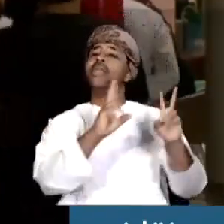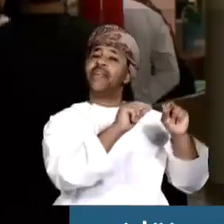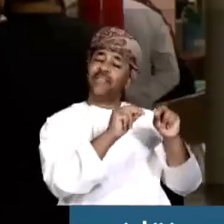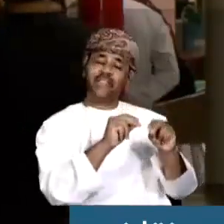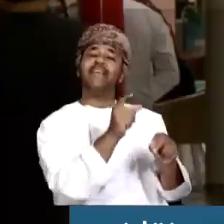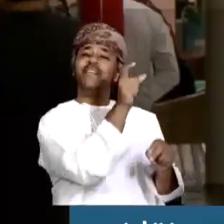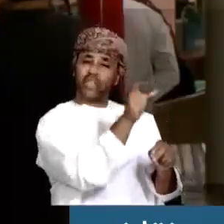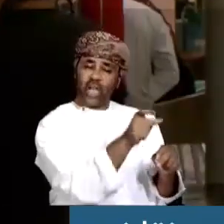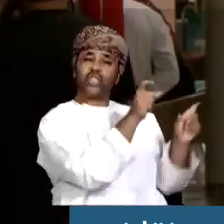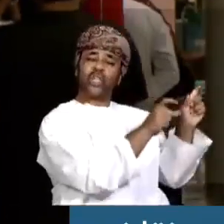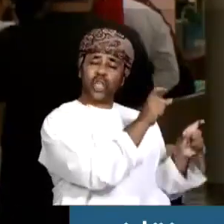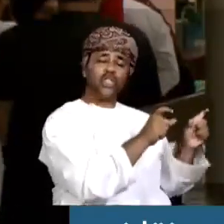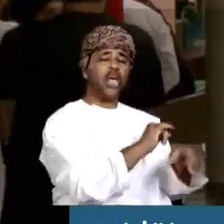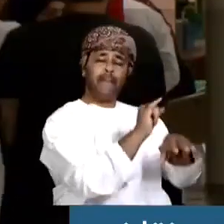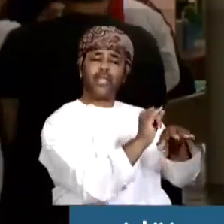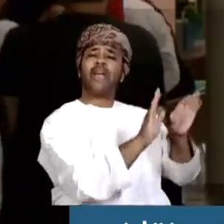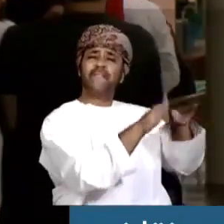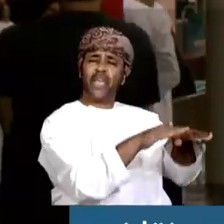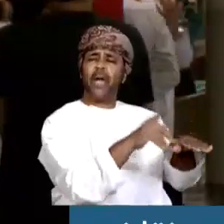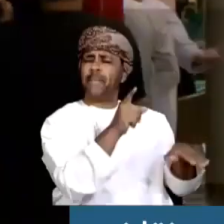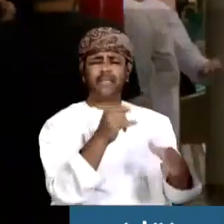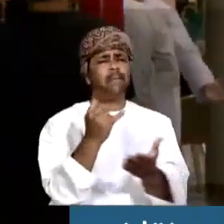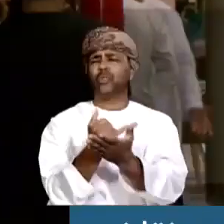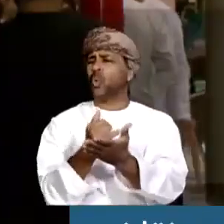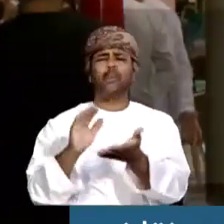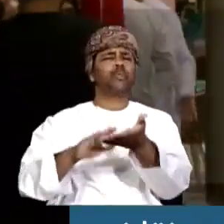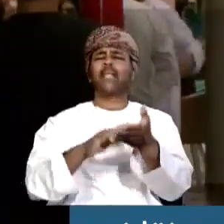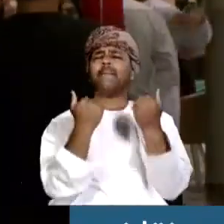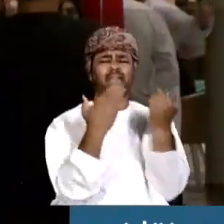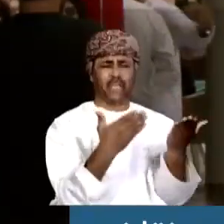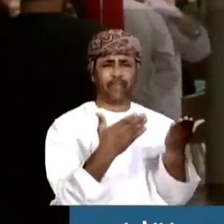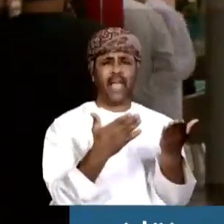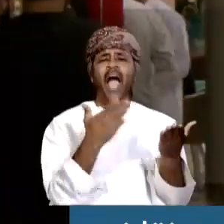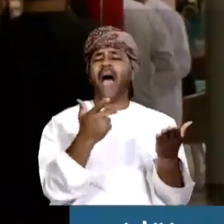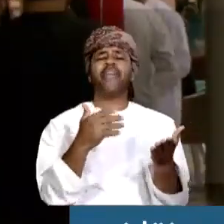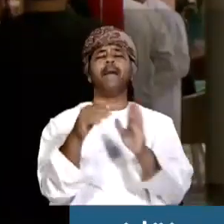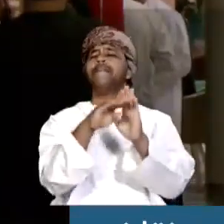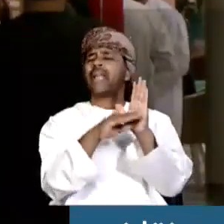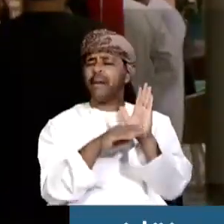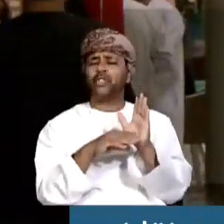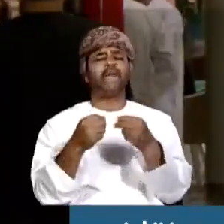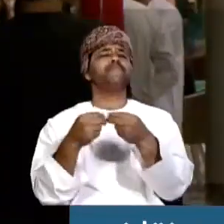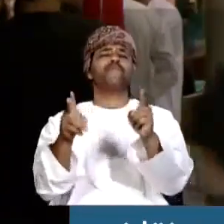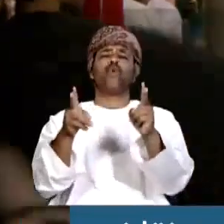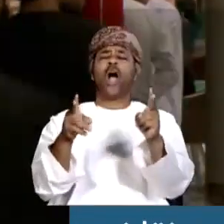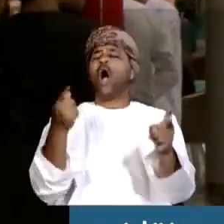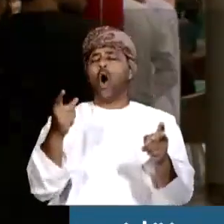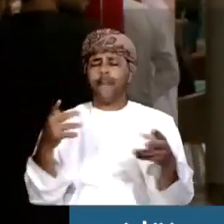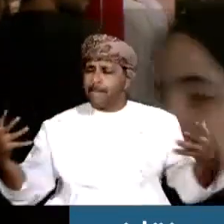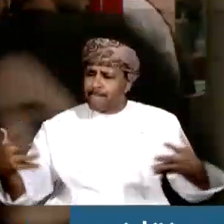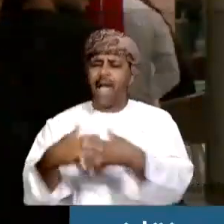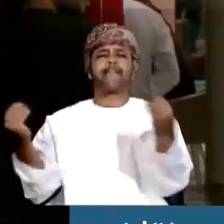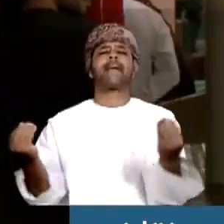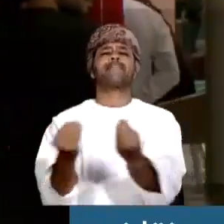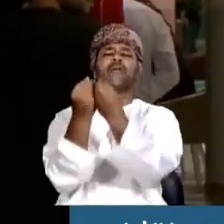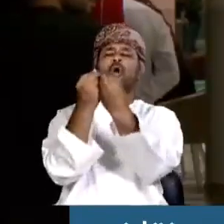ناس عندهم مشاريع بس ما محصلين اشخاص يقوموا بهذه المشاريع. فهذا البرنامج فريلانسر نتورك راح يكون منصه بين الموهوبين